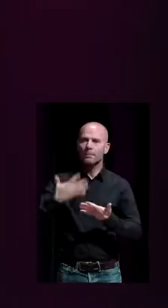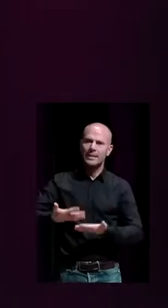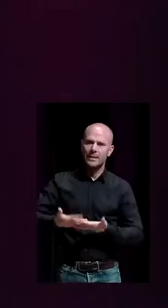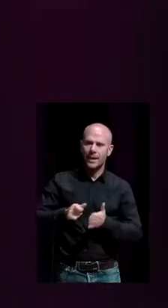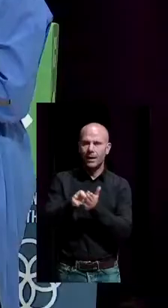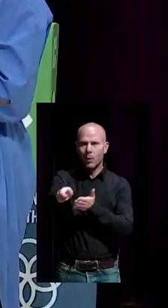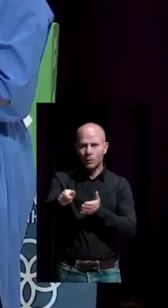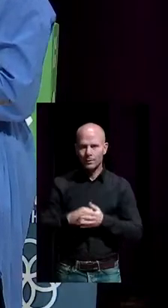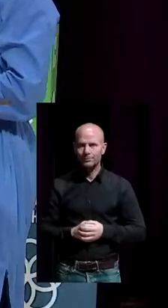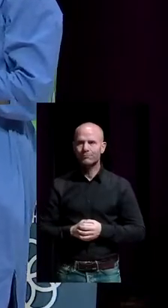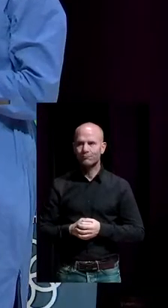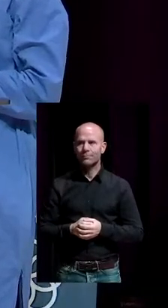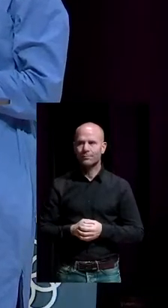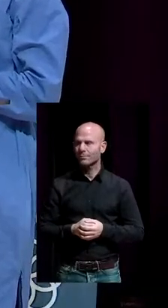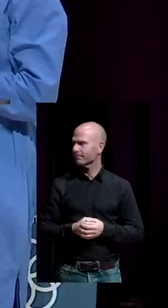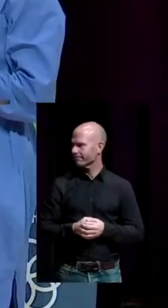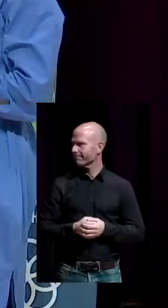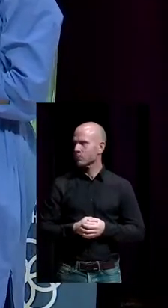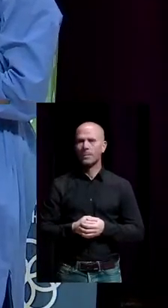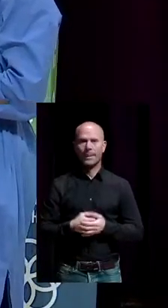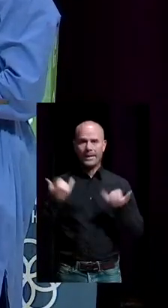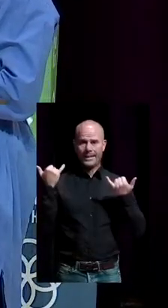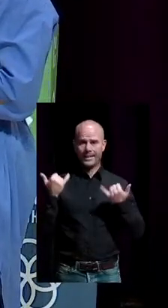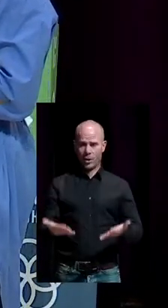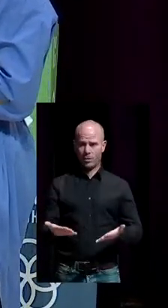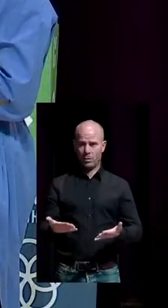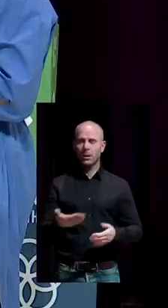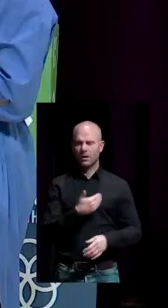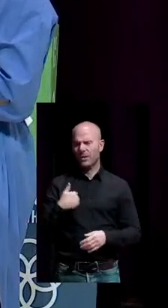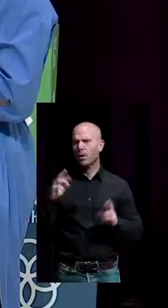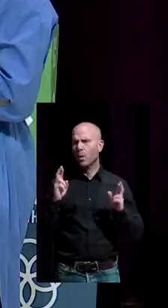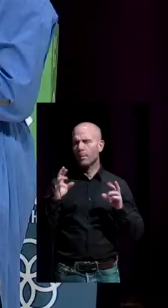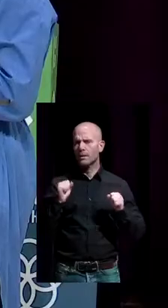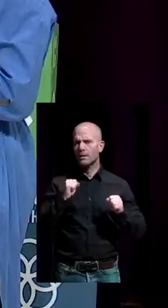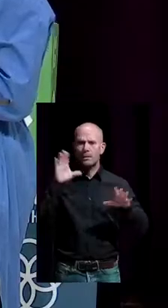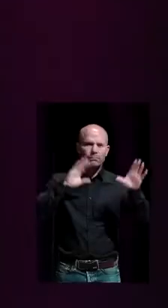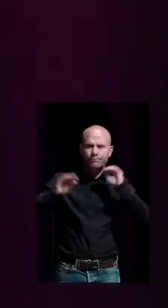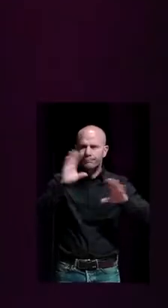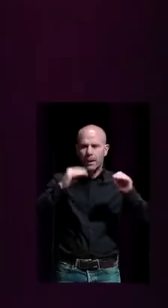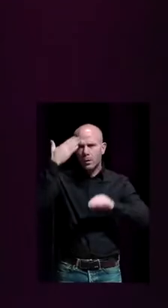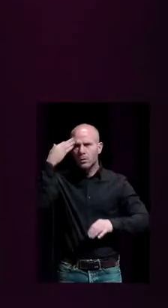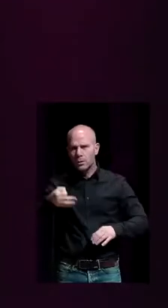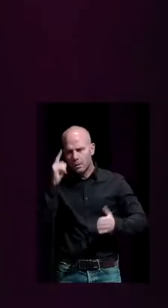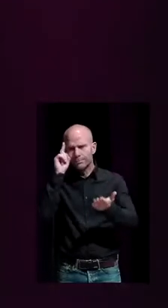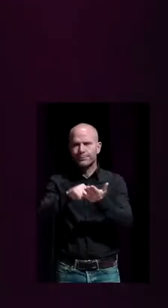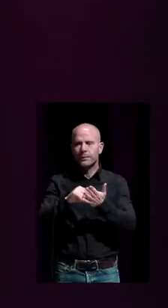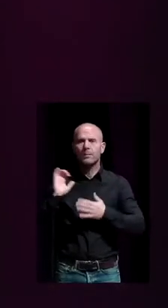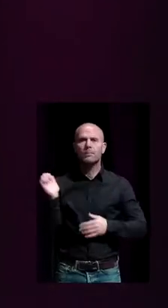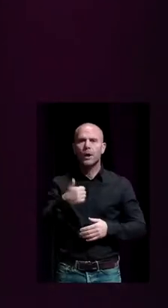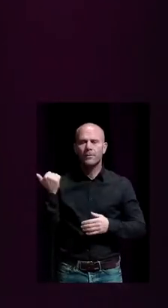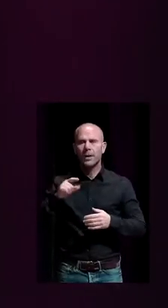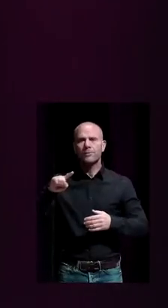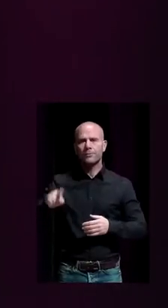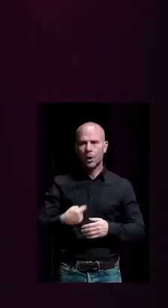den. Vi kommer få idag, hoppas vi, den kunskap vi behöver för